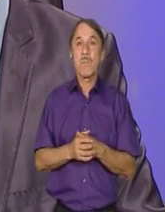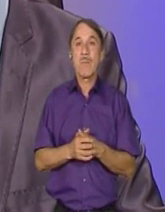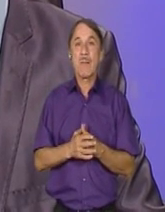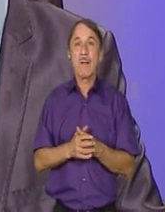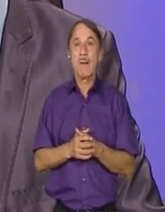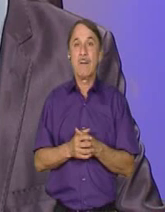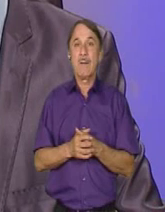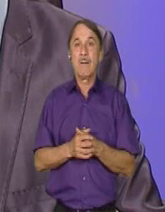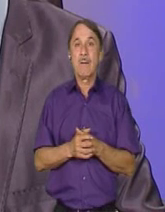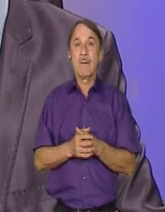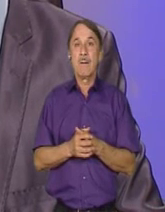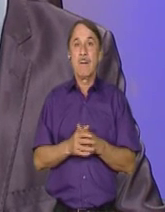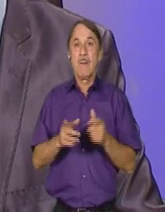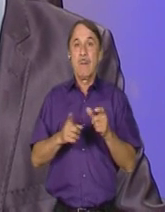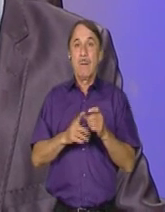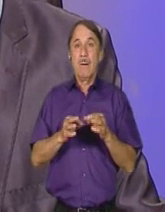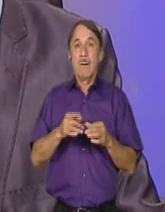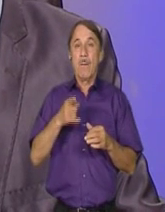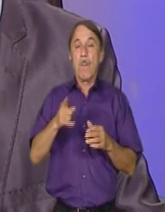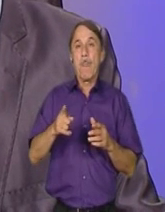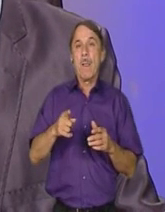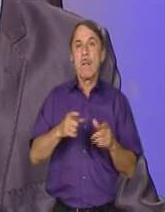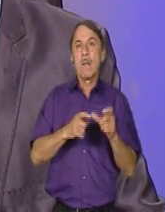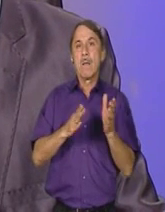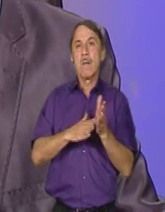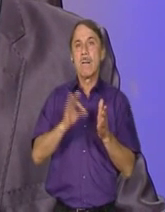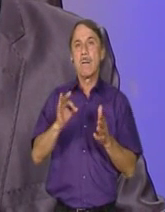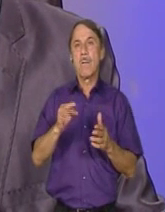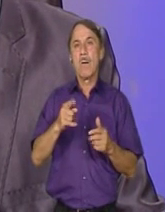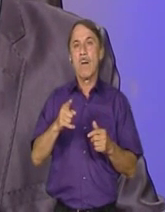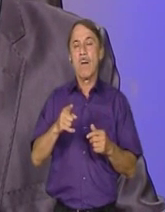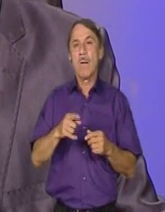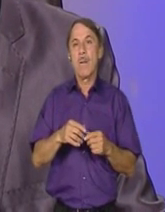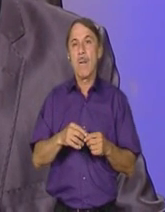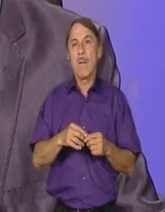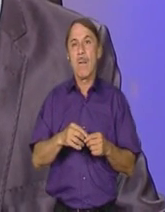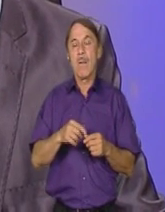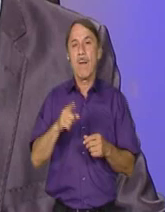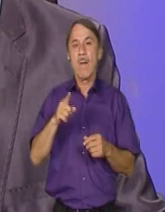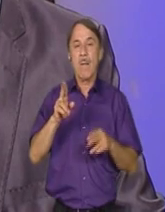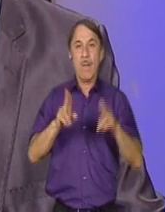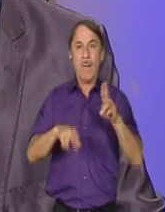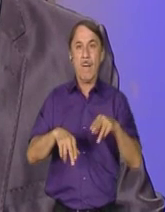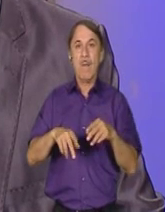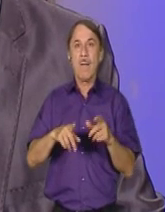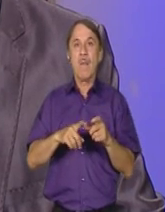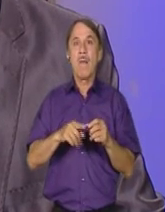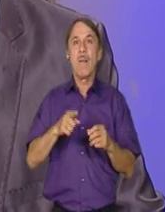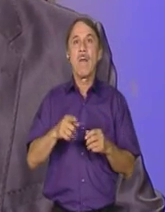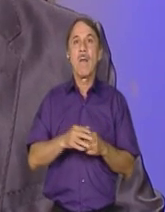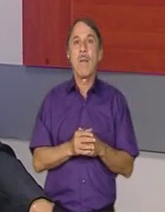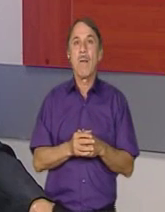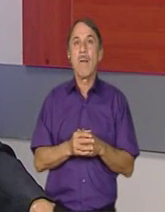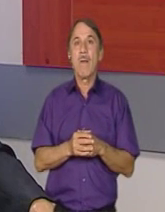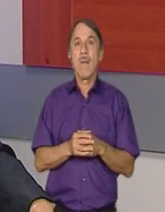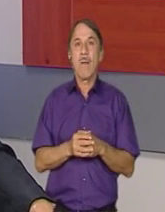još rekli, kad govorimo o tome, dotakli smo dno, ali nije ono nas? Dotakli smo dno, ali nije ono nas. Jel